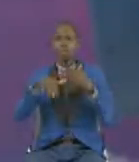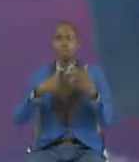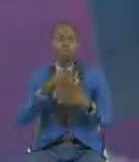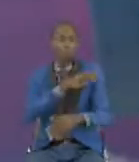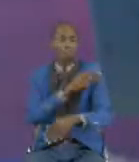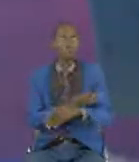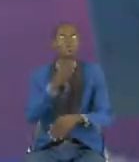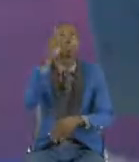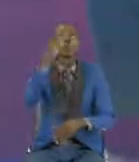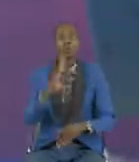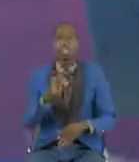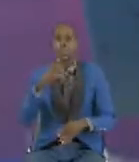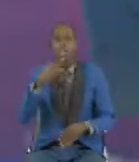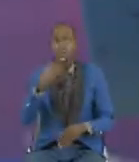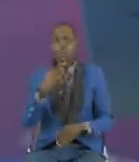et tu dis,